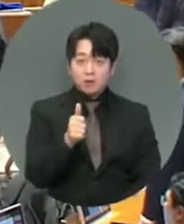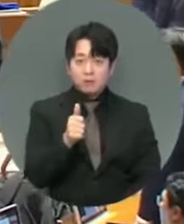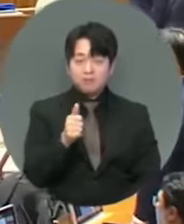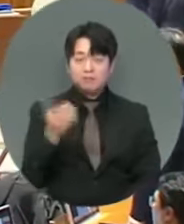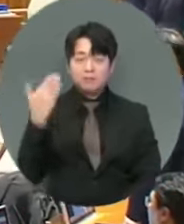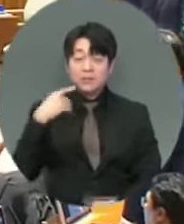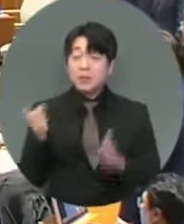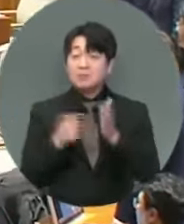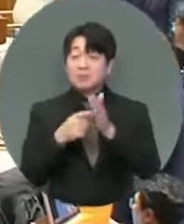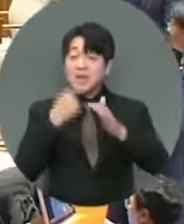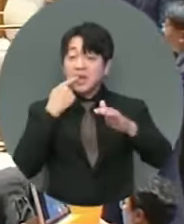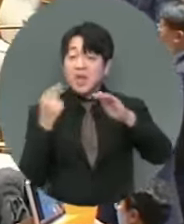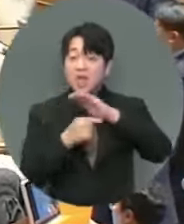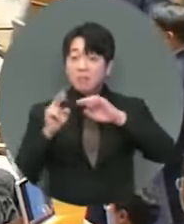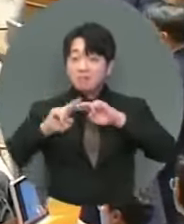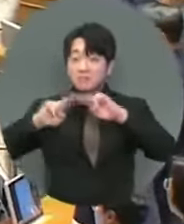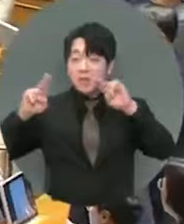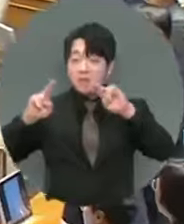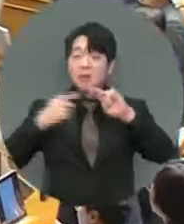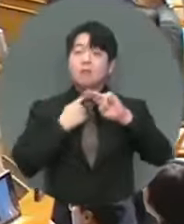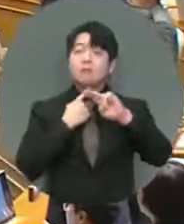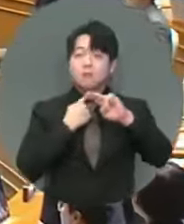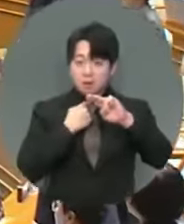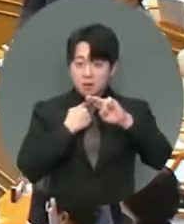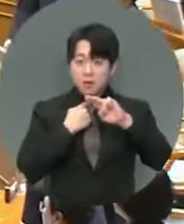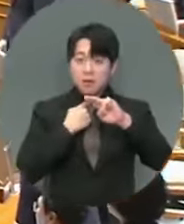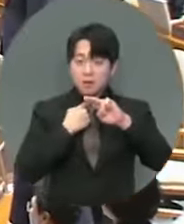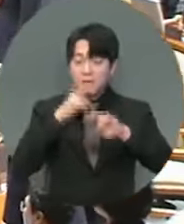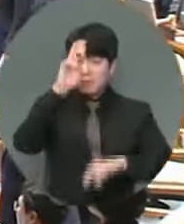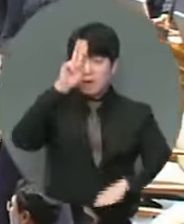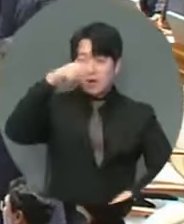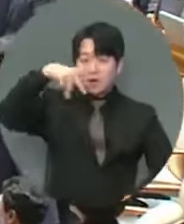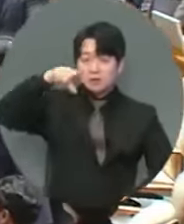비상계엄 해제 요구 결의안에 참석한 박정아 의원,